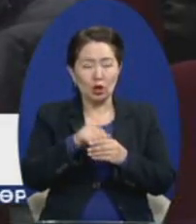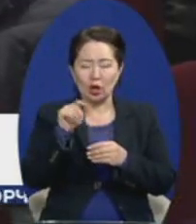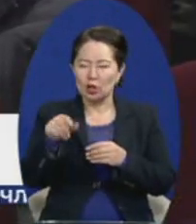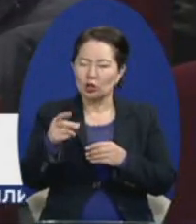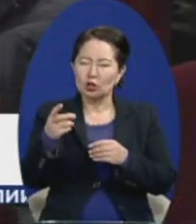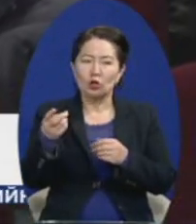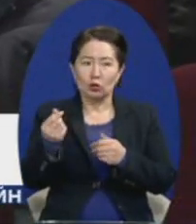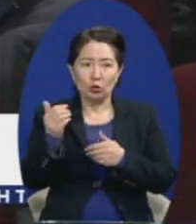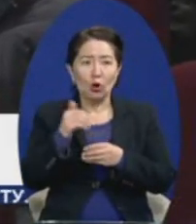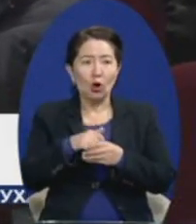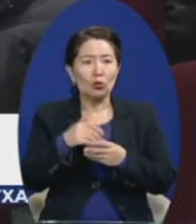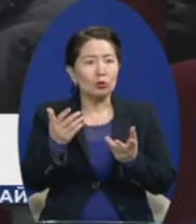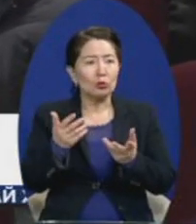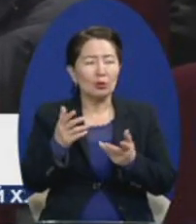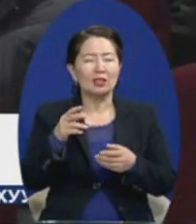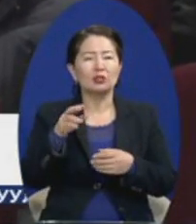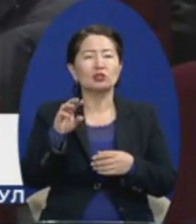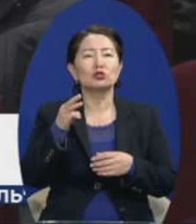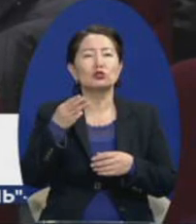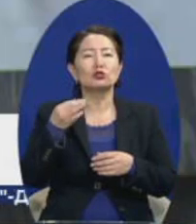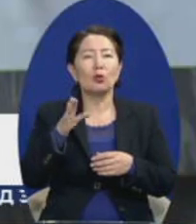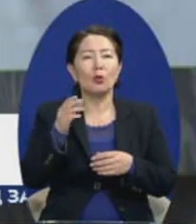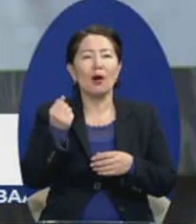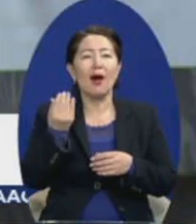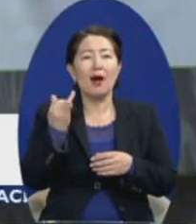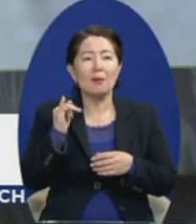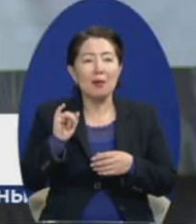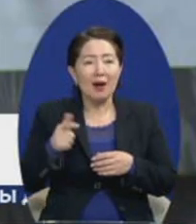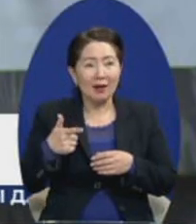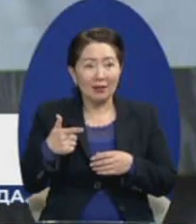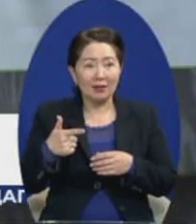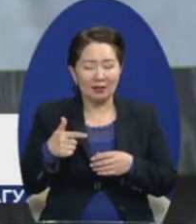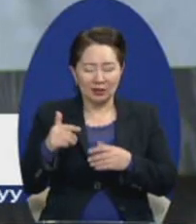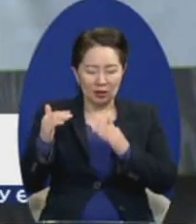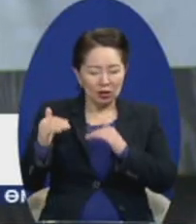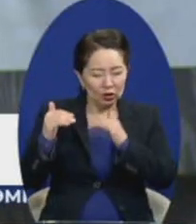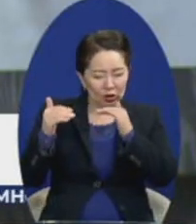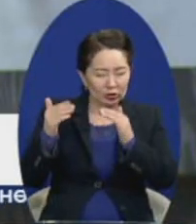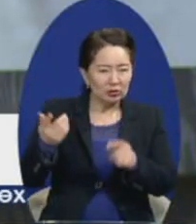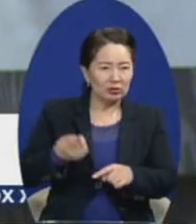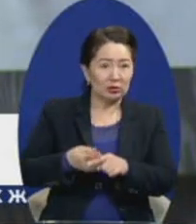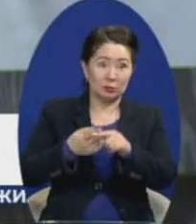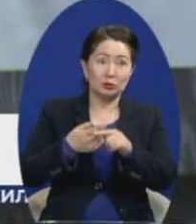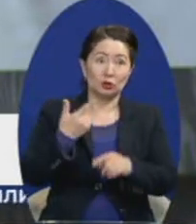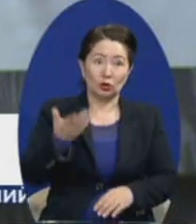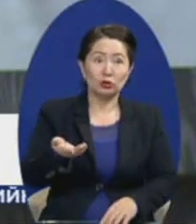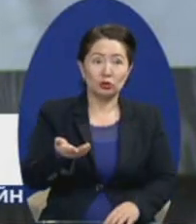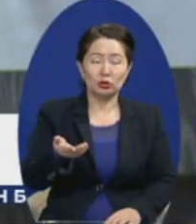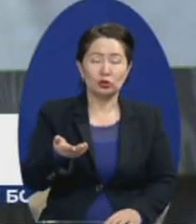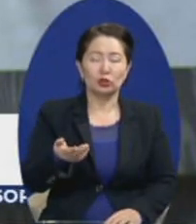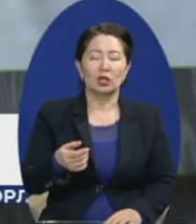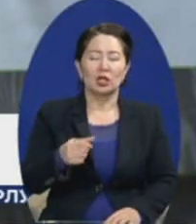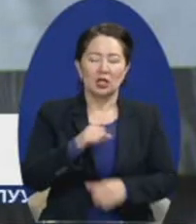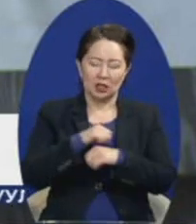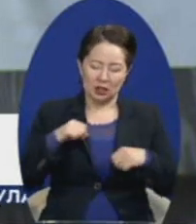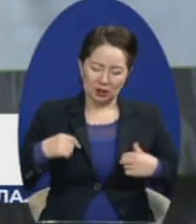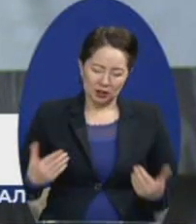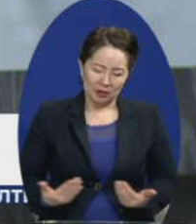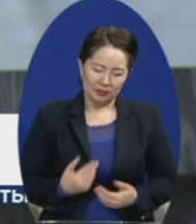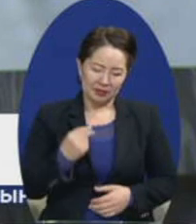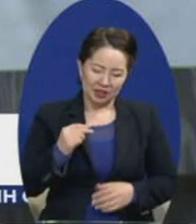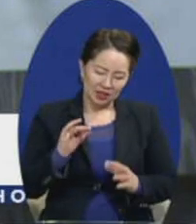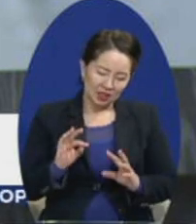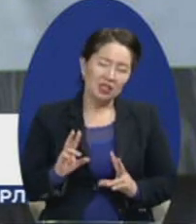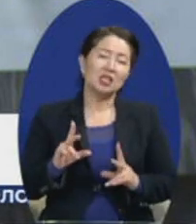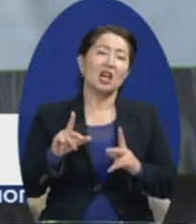бол яг харахгүй Төв аймгийн хөгжлийг нэлээ урагшин удаа ахиулсан иргэдийн амьдралын чанарыг